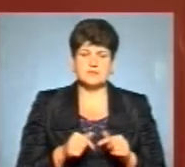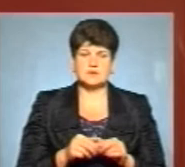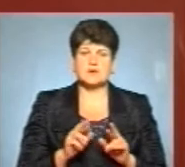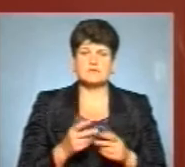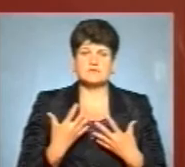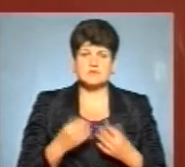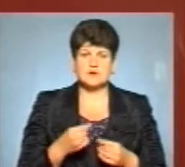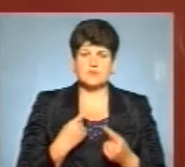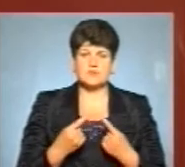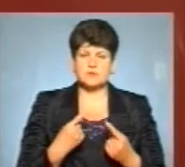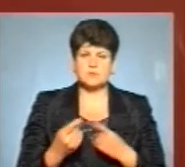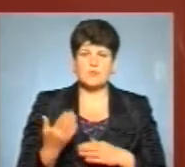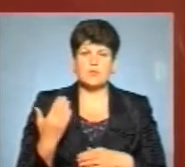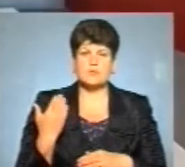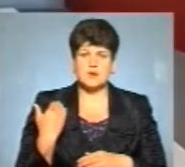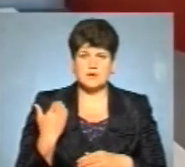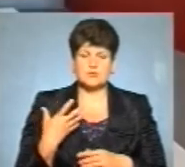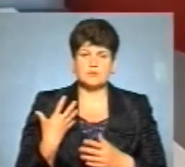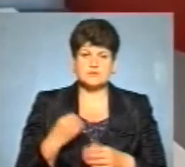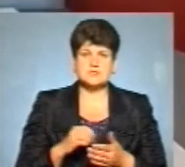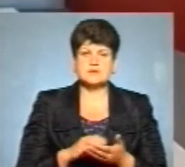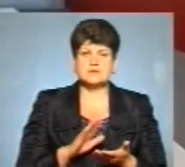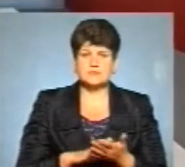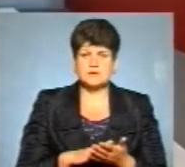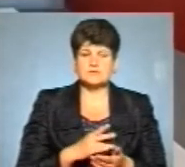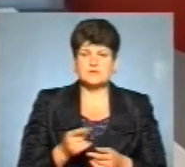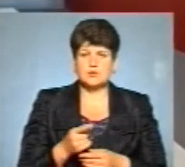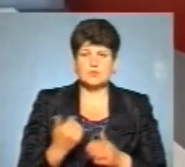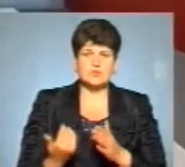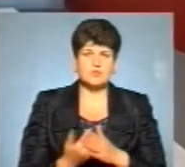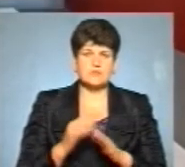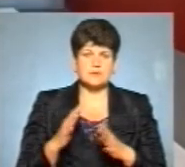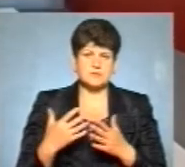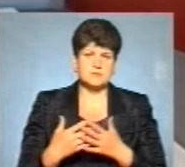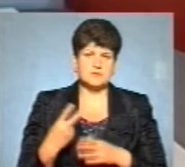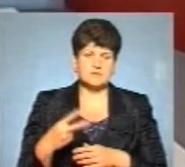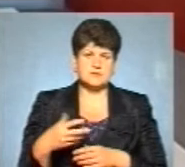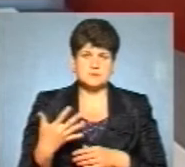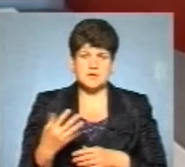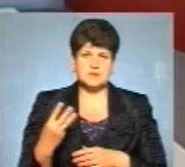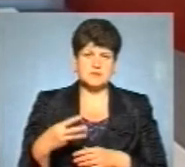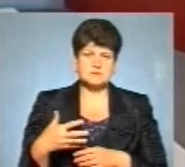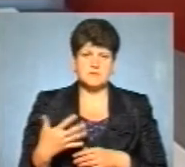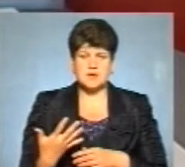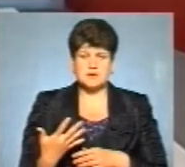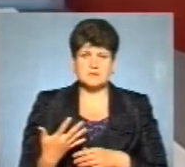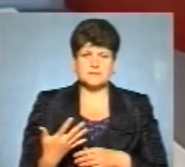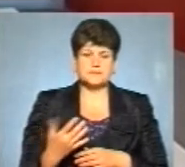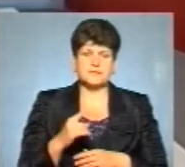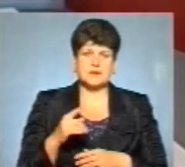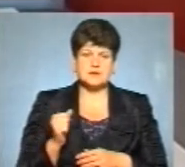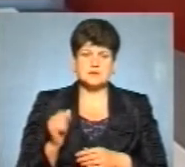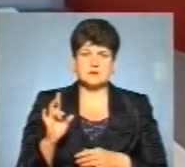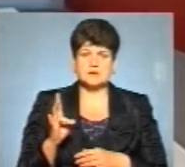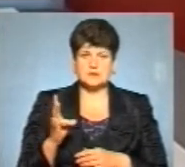вже казала, попередню добу ми фіксували в Тернополі нових випадків близько 25-35, наприклад, за